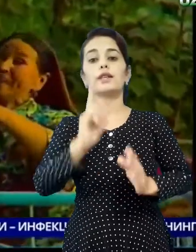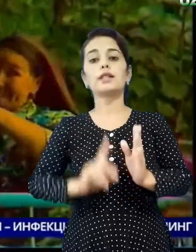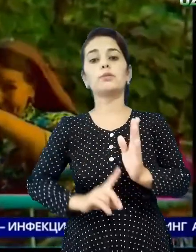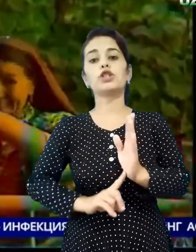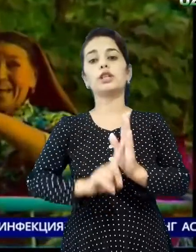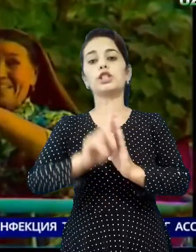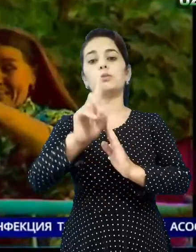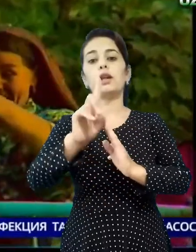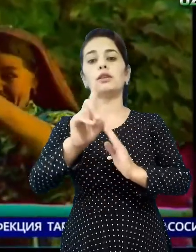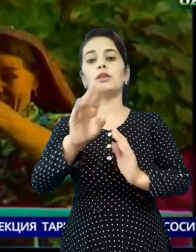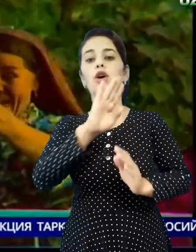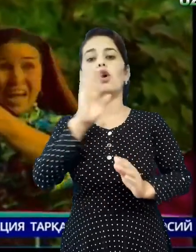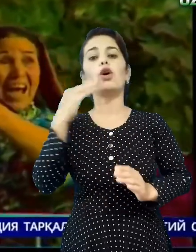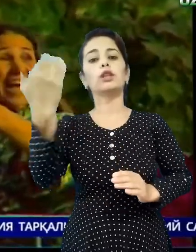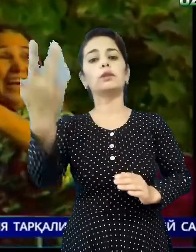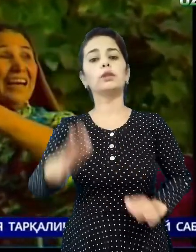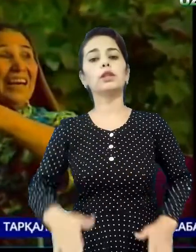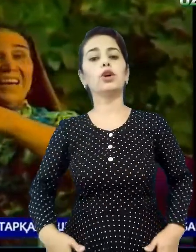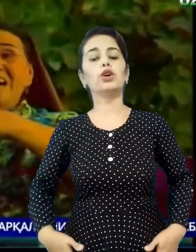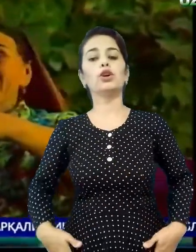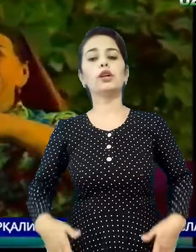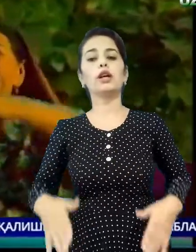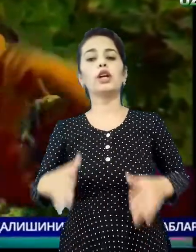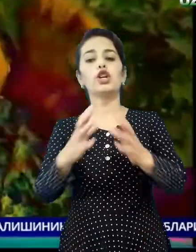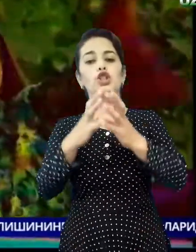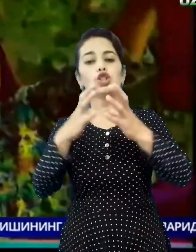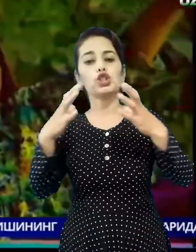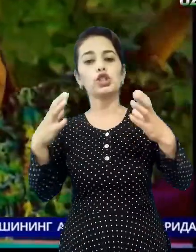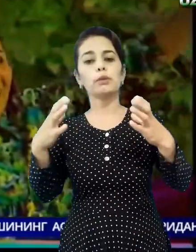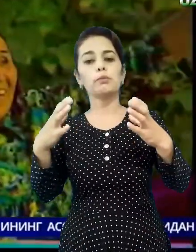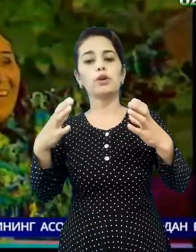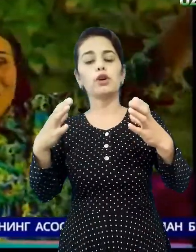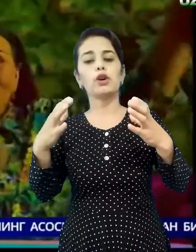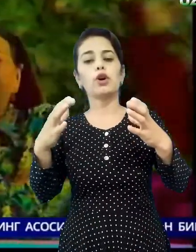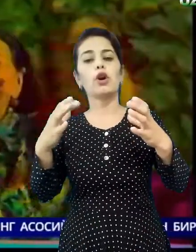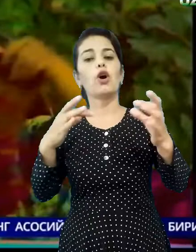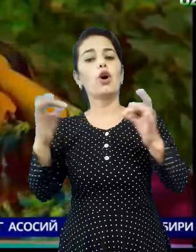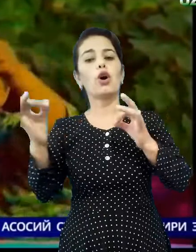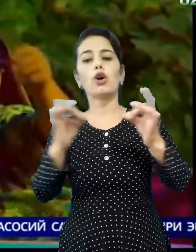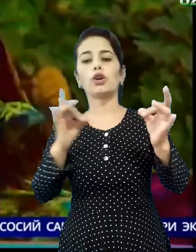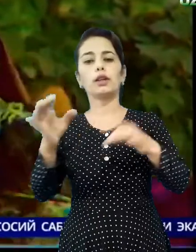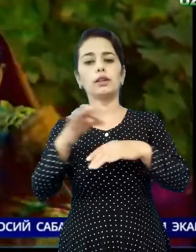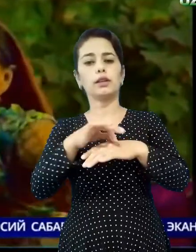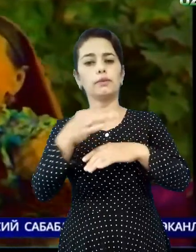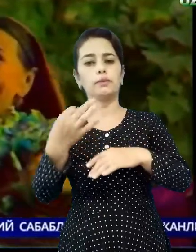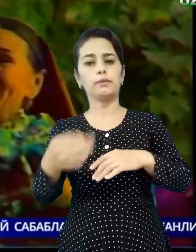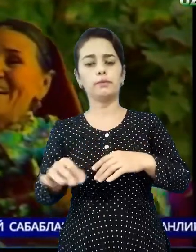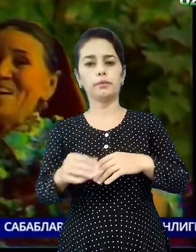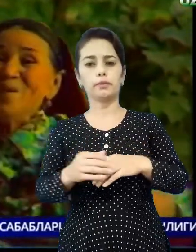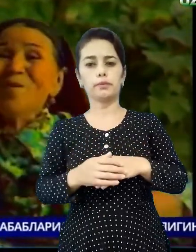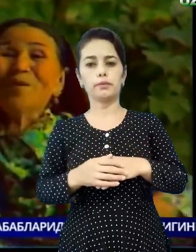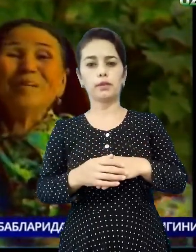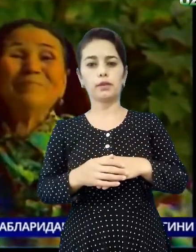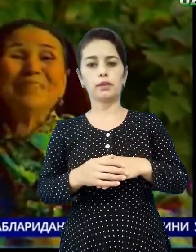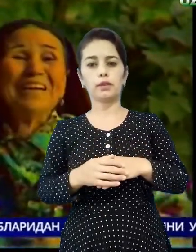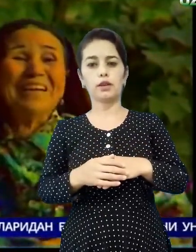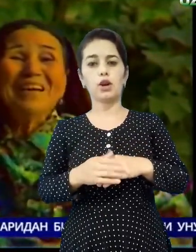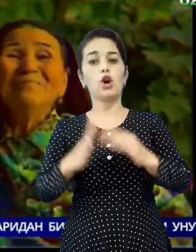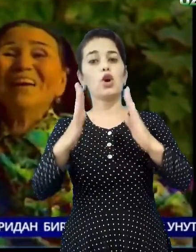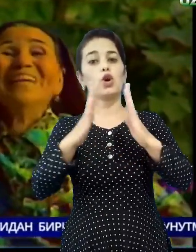Kuz fasli boshlanishi bilan onamning oyoqlari shishib og'riydi.